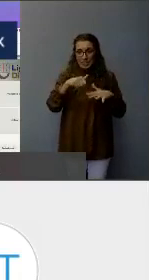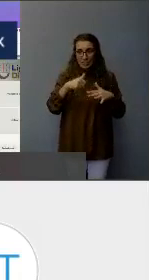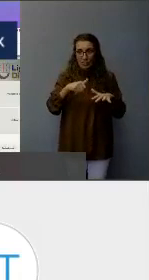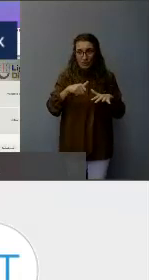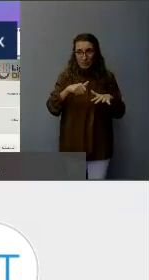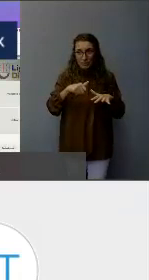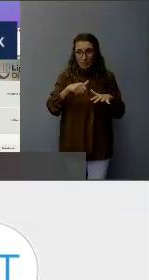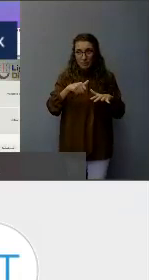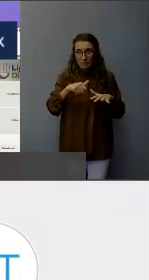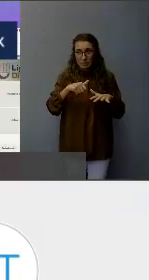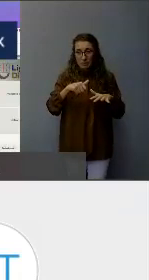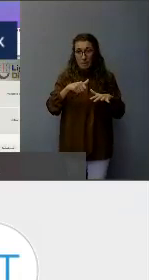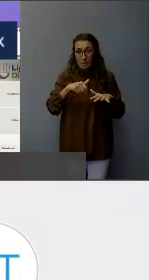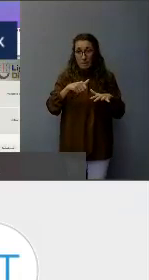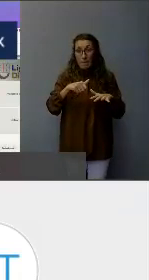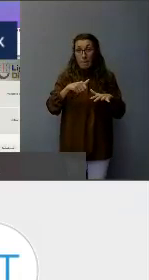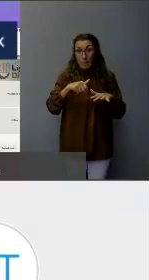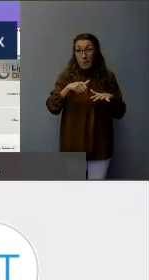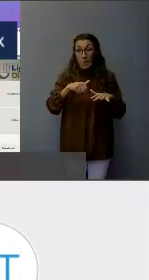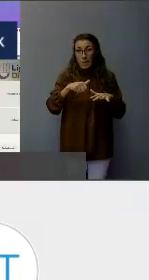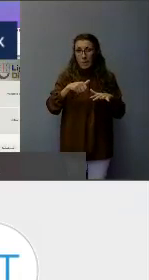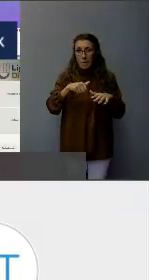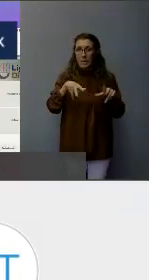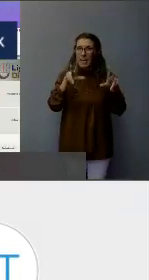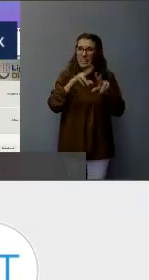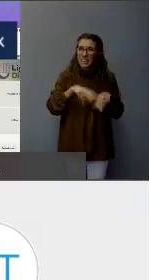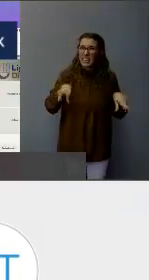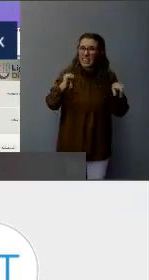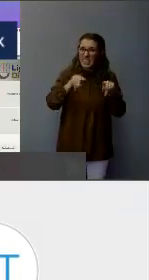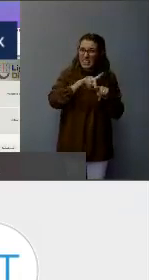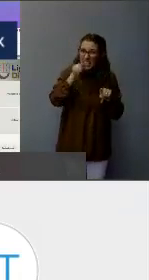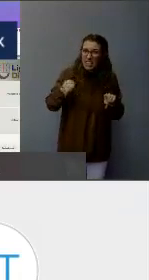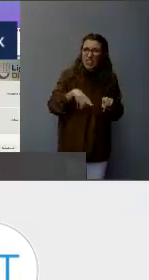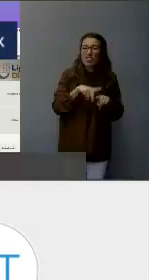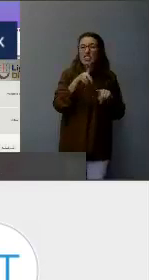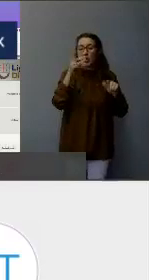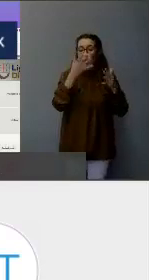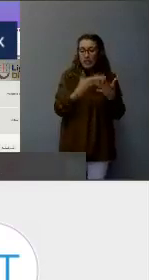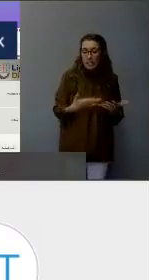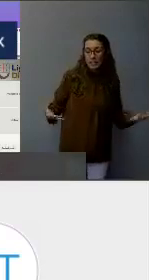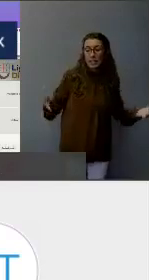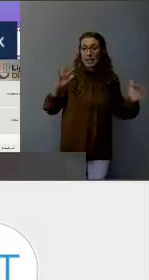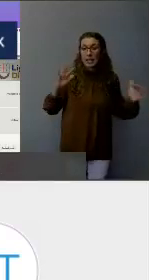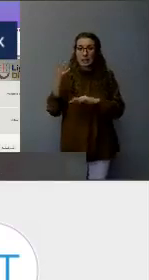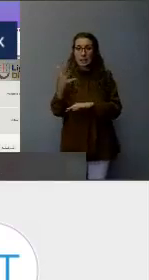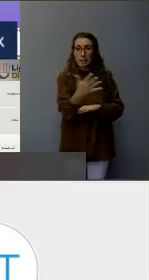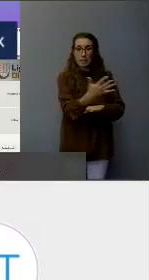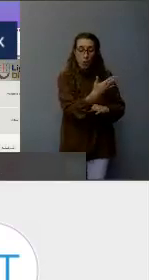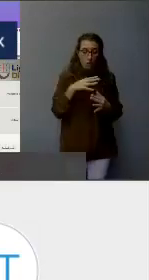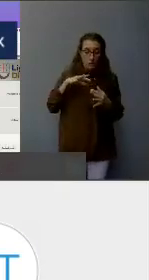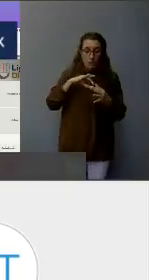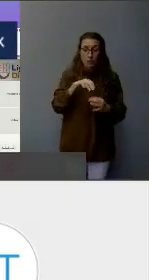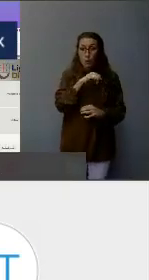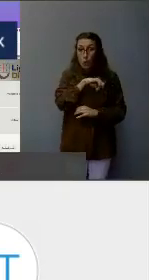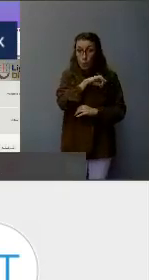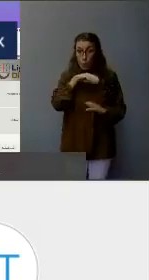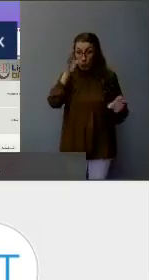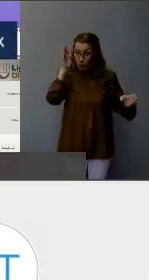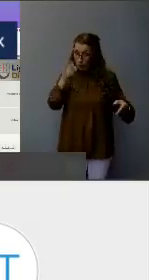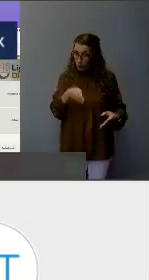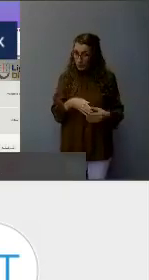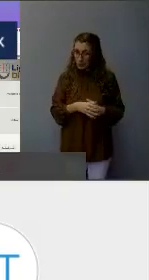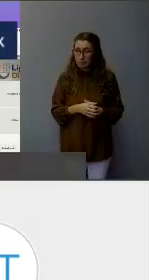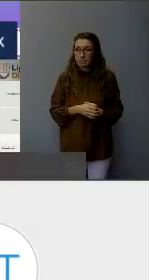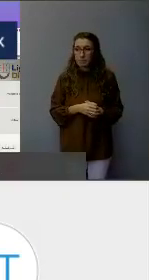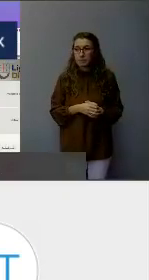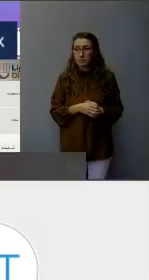riciclo pace terreni e boschi da parte del comune mozione